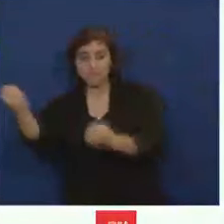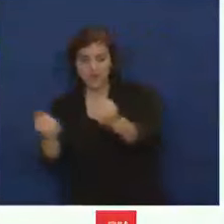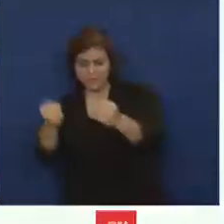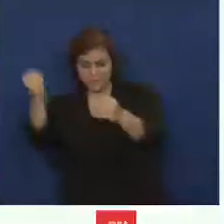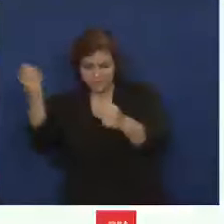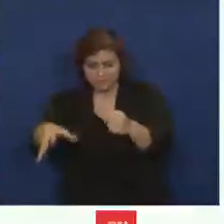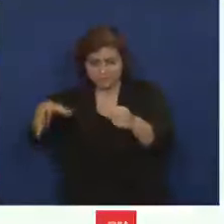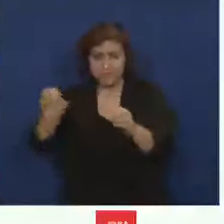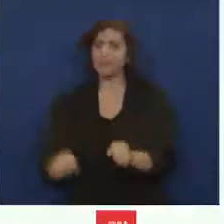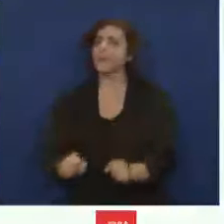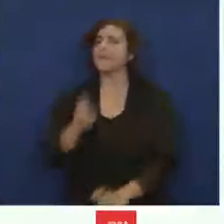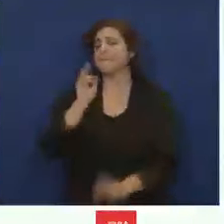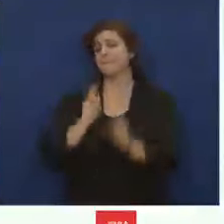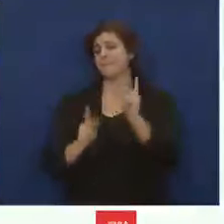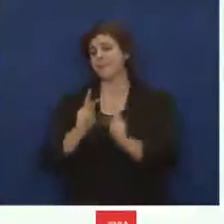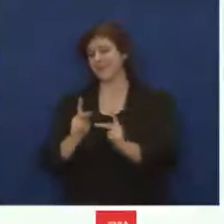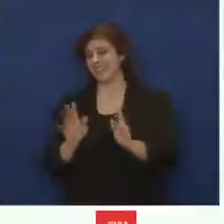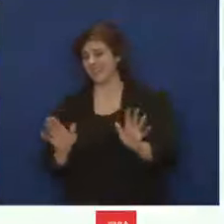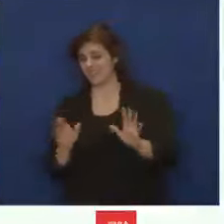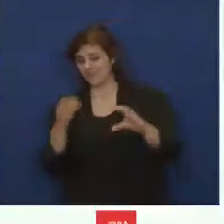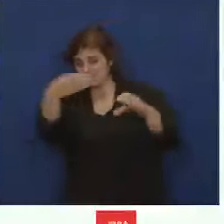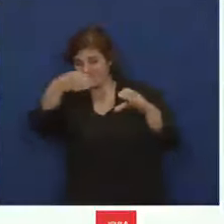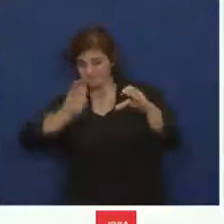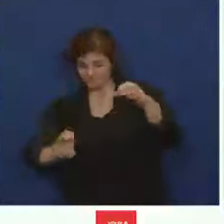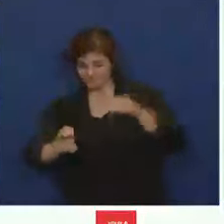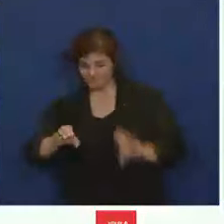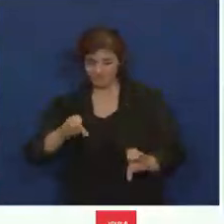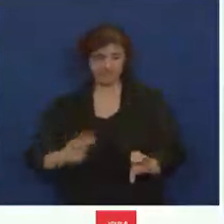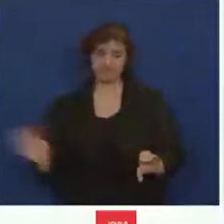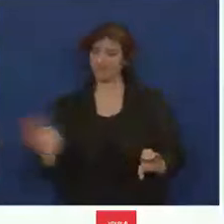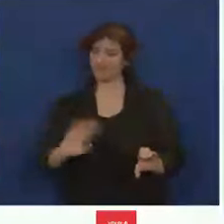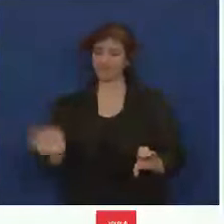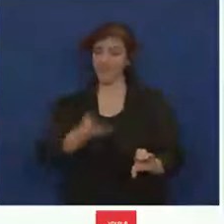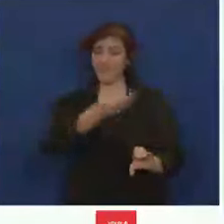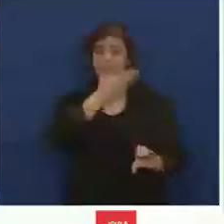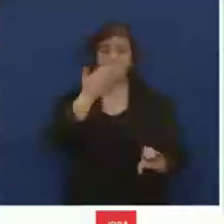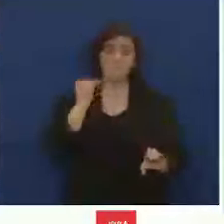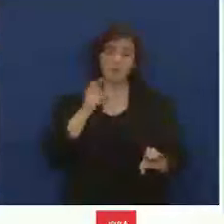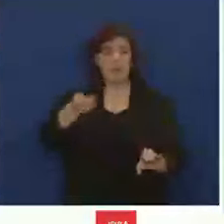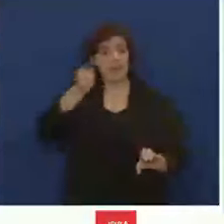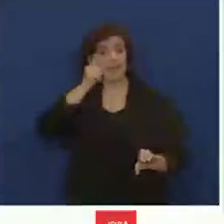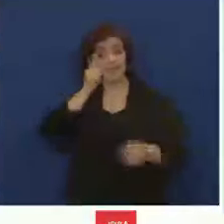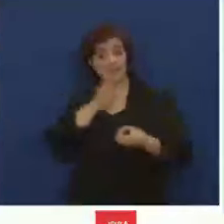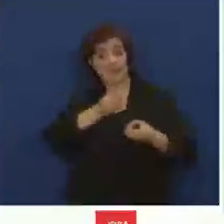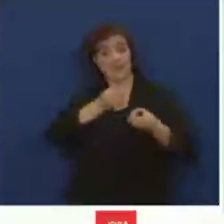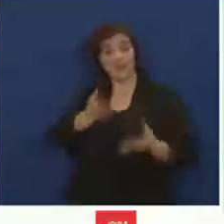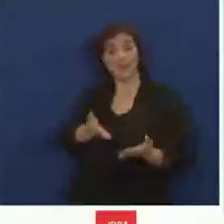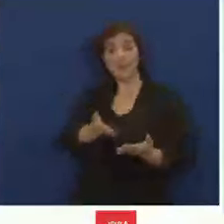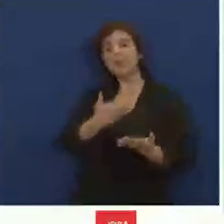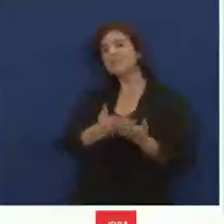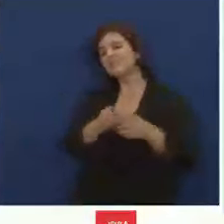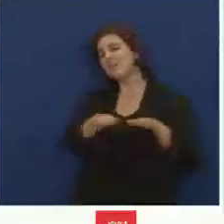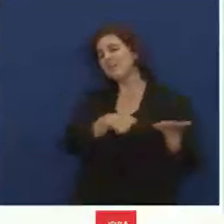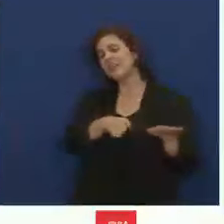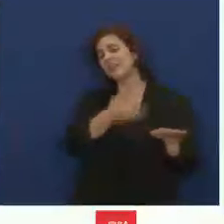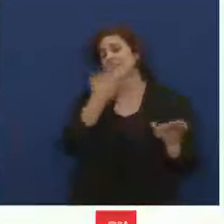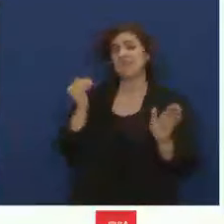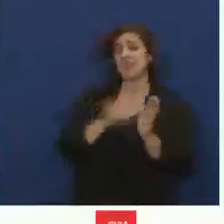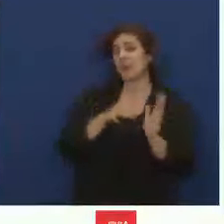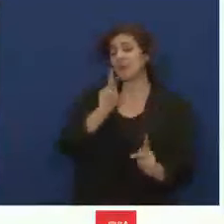de renoncer au choix de la méthode de réfection pour revenir à celle préconisée par l'expert judiciaire? Je